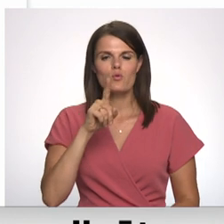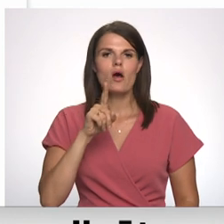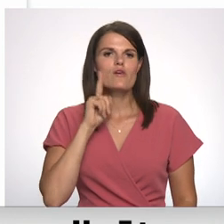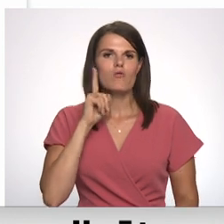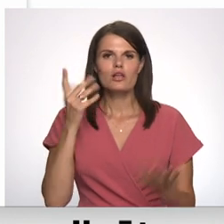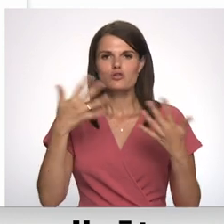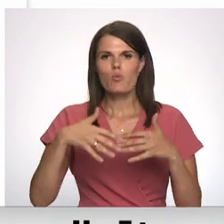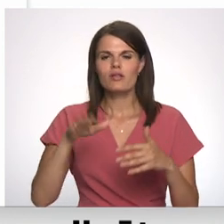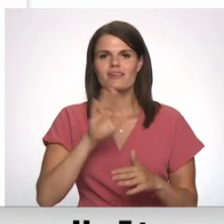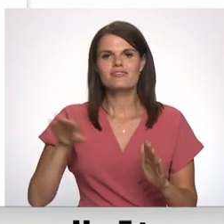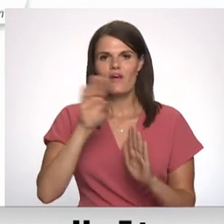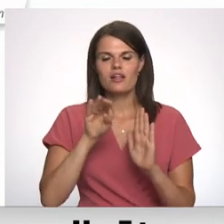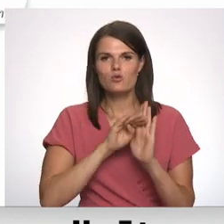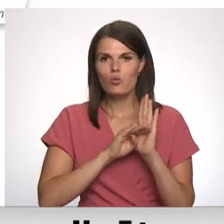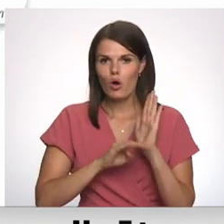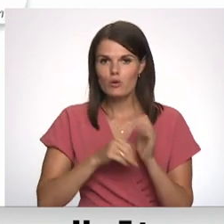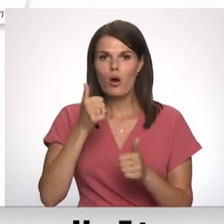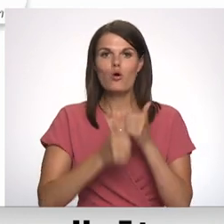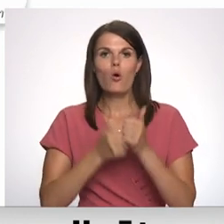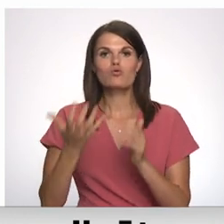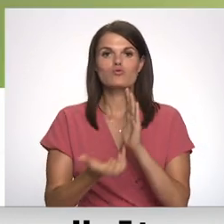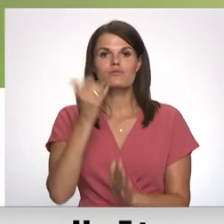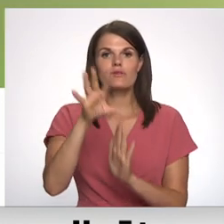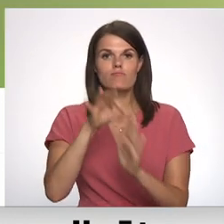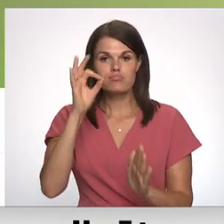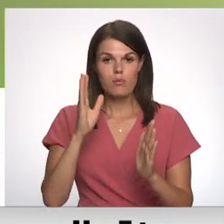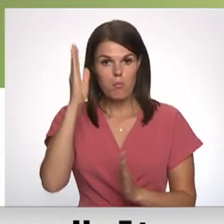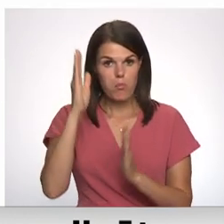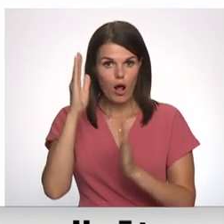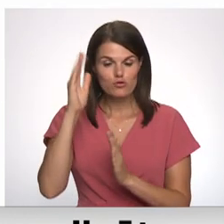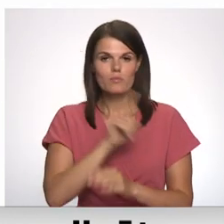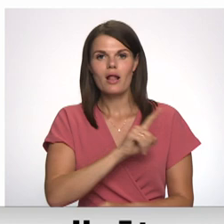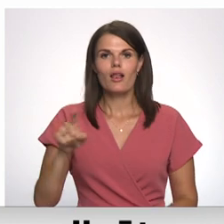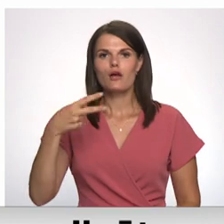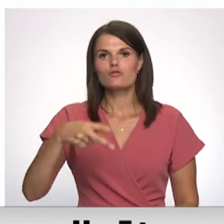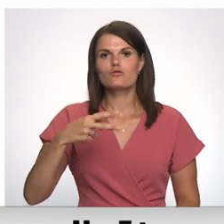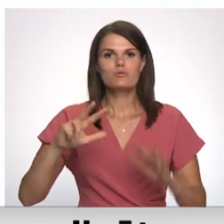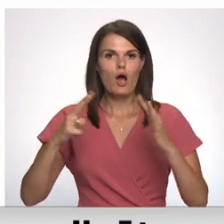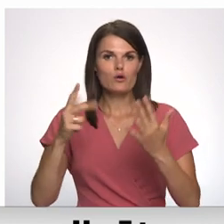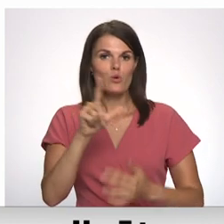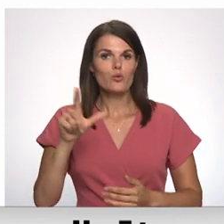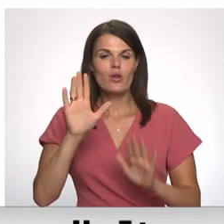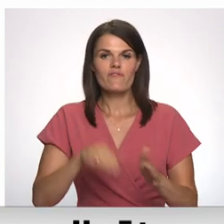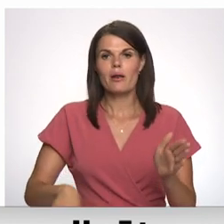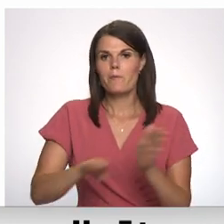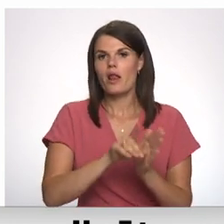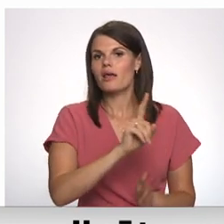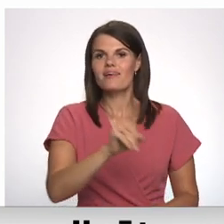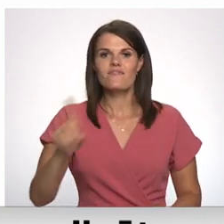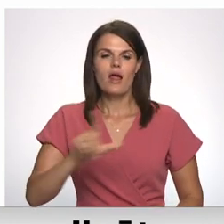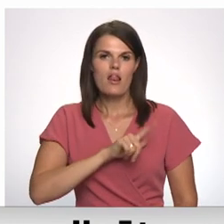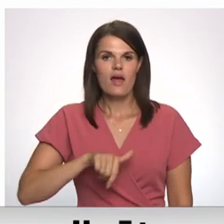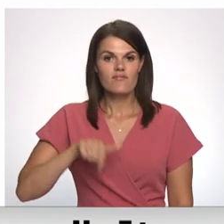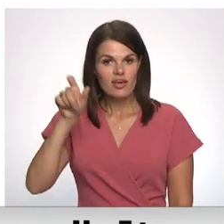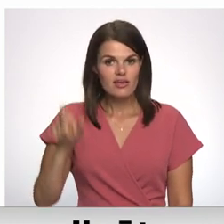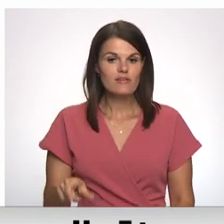programmas. Konkursu uzvarētāji noteiks ņemot vērā ne tikai balsojumu, kurā līdz 28. jūlijam var piedalīties ik viens Latvijas